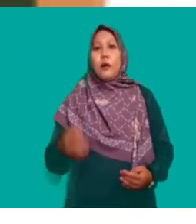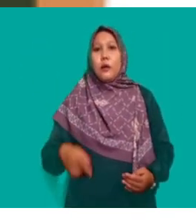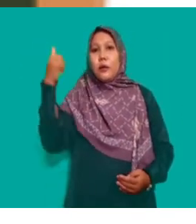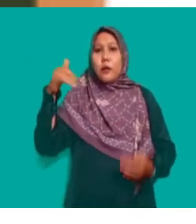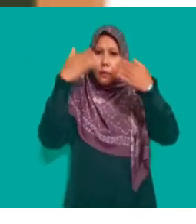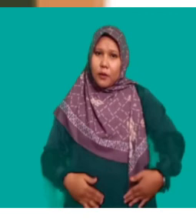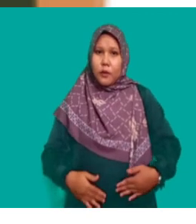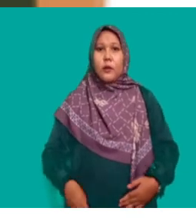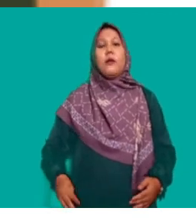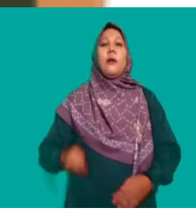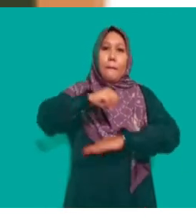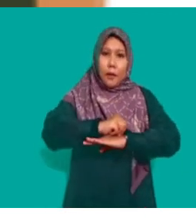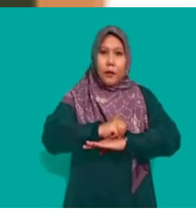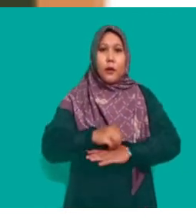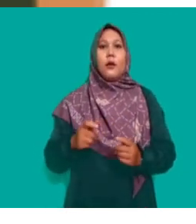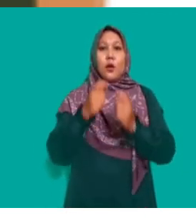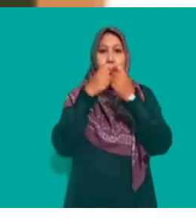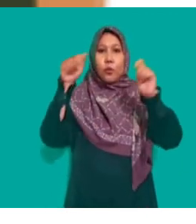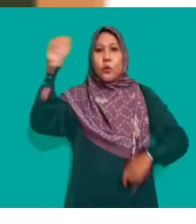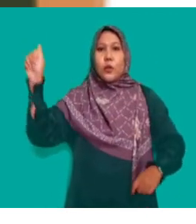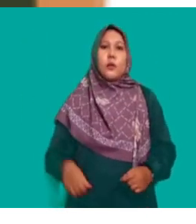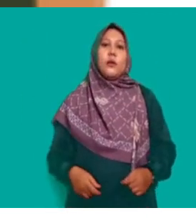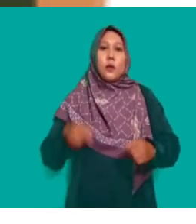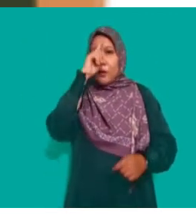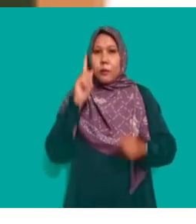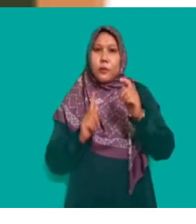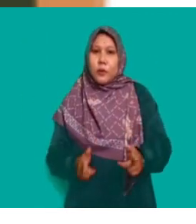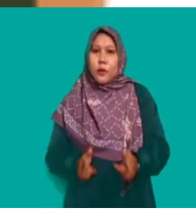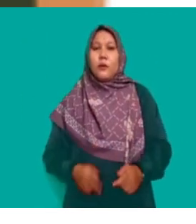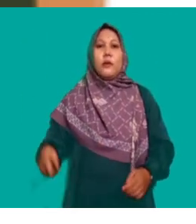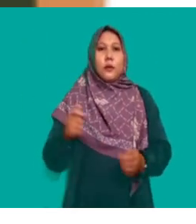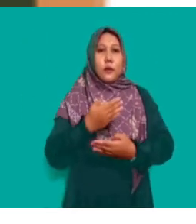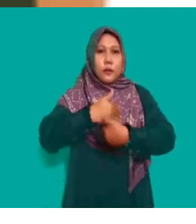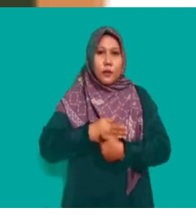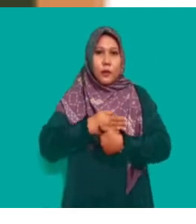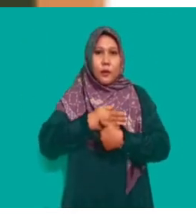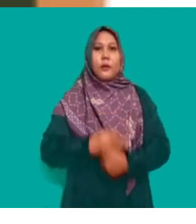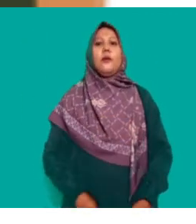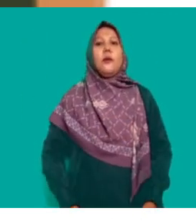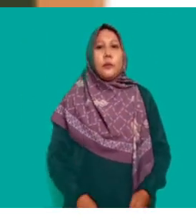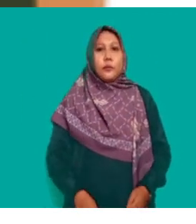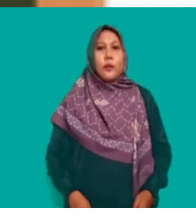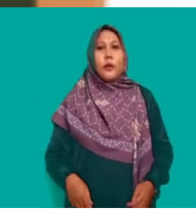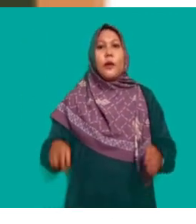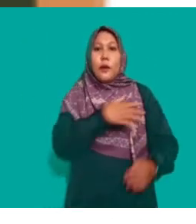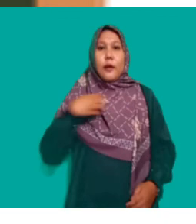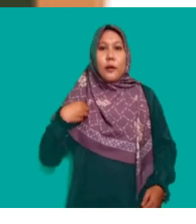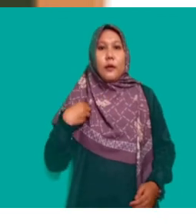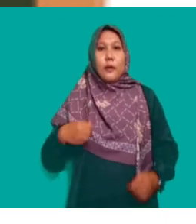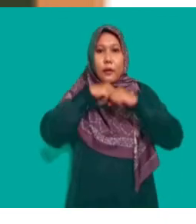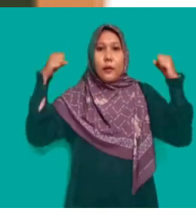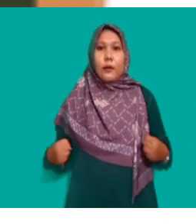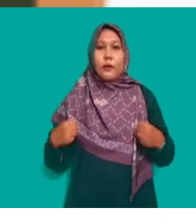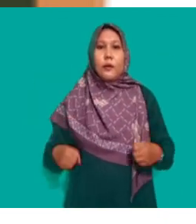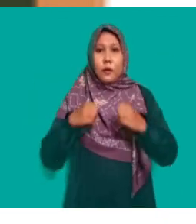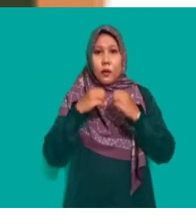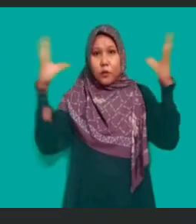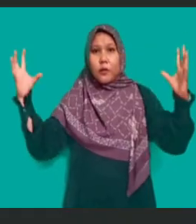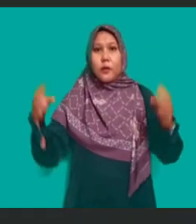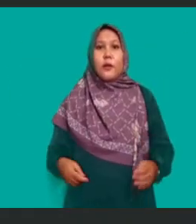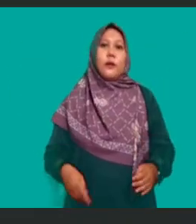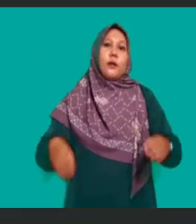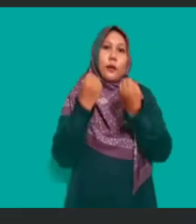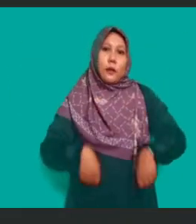yang mengajukan upaya hukum, maka putusan sudah mempunyai kekuatan hukum tetap dan akta cerai dapat